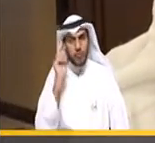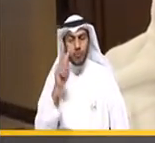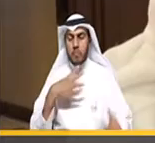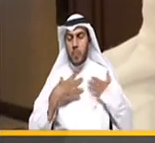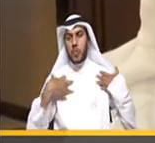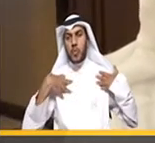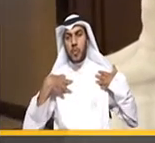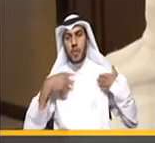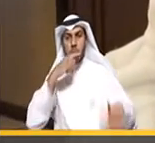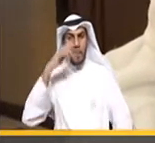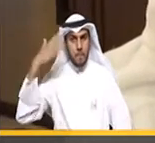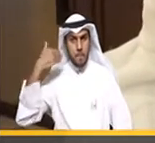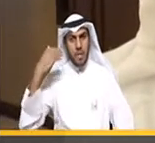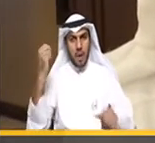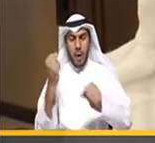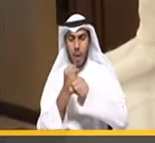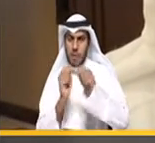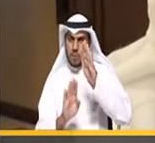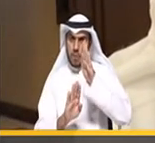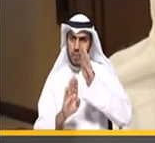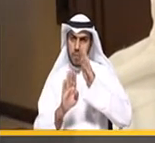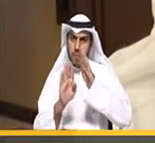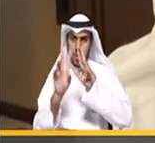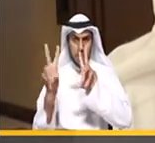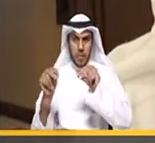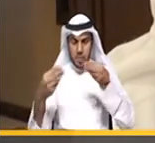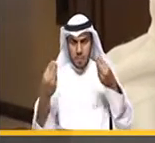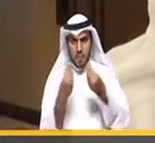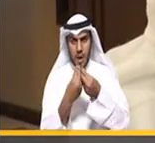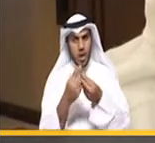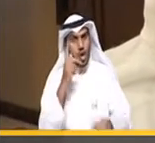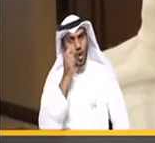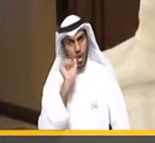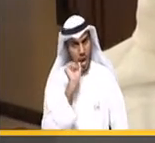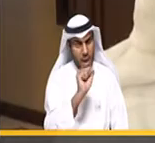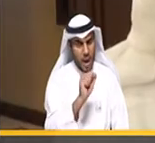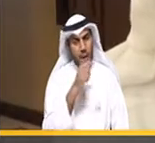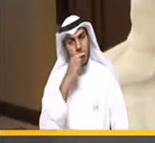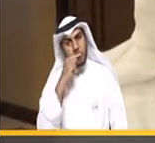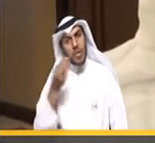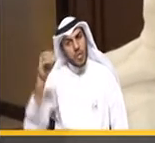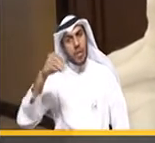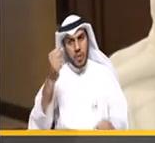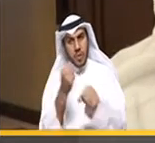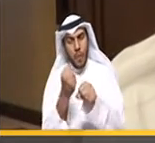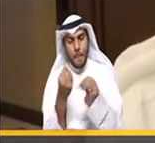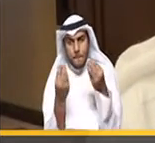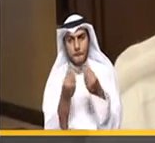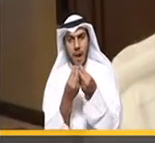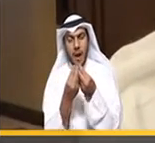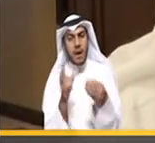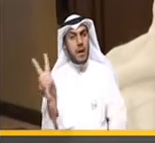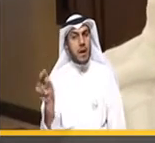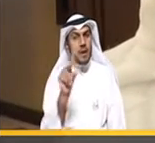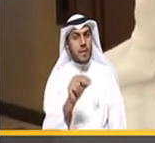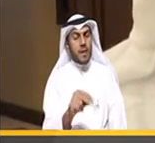نرى المرأة وقد تغلدت المناصب المختلفة التي كانت في يوم من الايام حكرا على الرجل، ولعل الحقيقة التمثيل النيابي